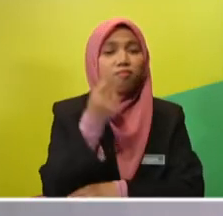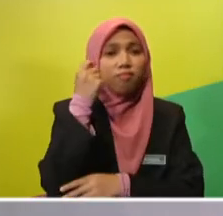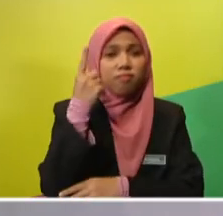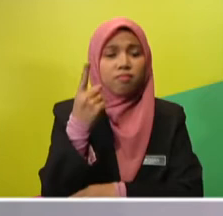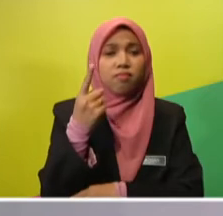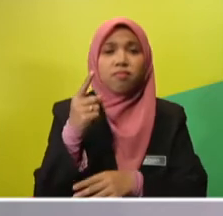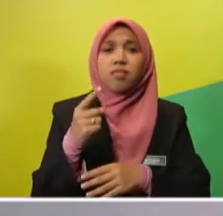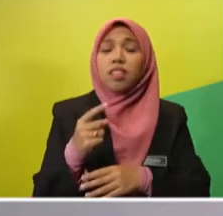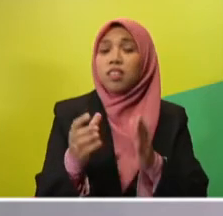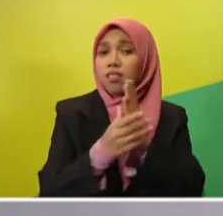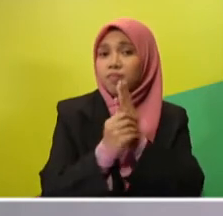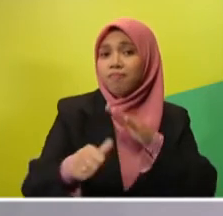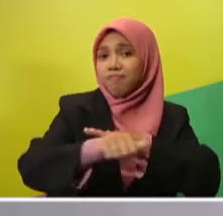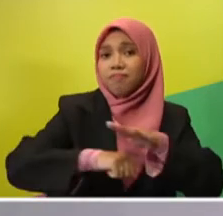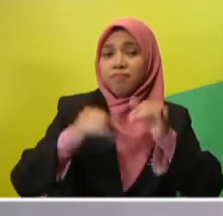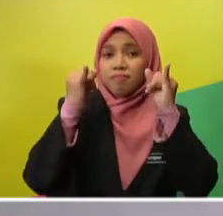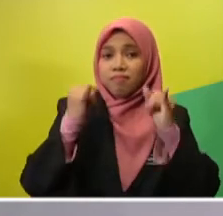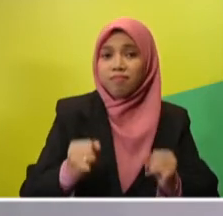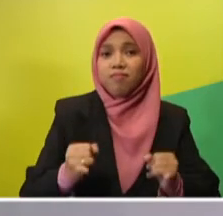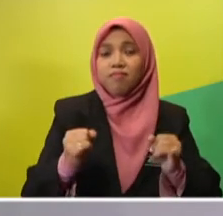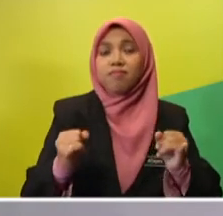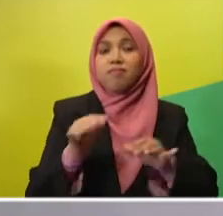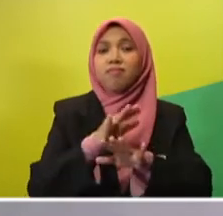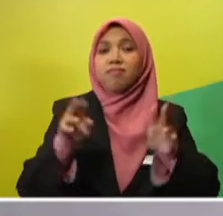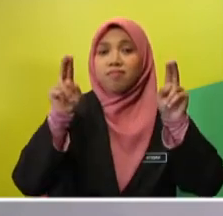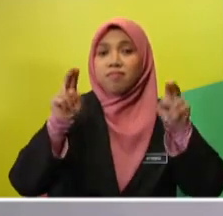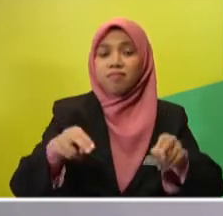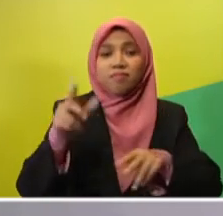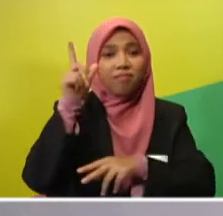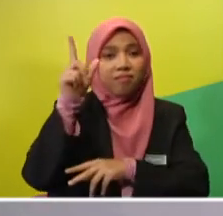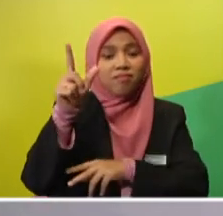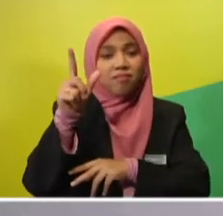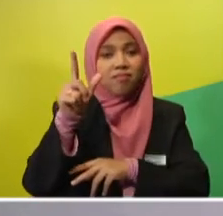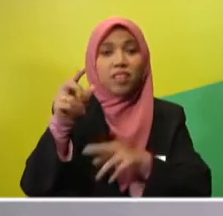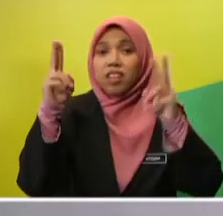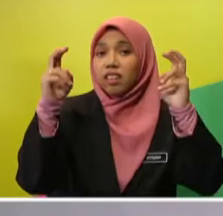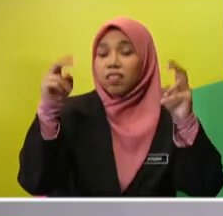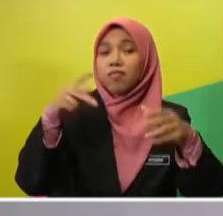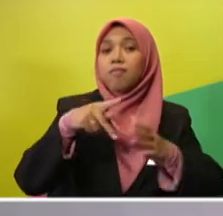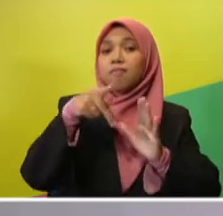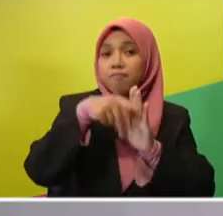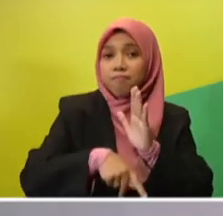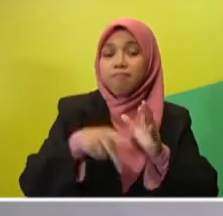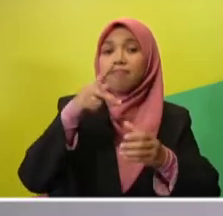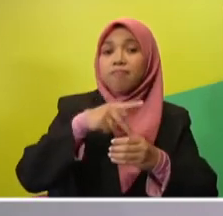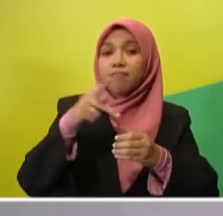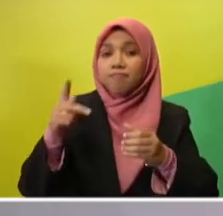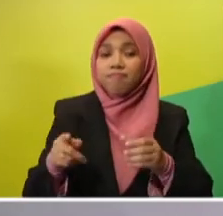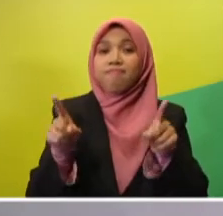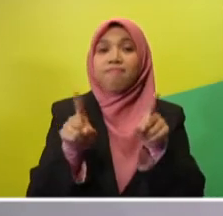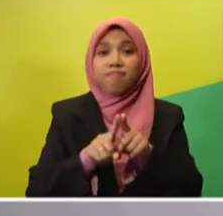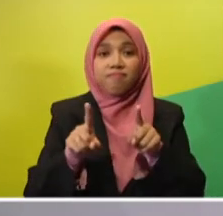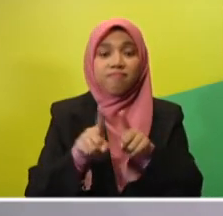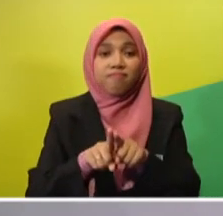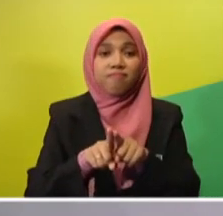kemahiran asas individu ketidakupayaan penglihatan dalam topiknya pratongkat. Sama-sama kita memberi